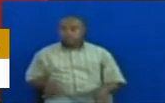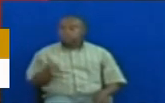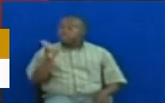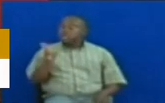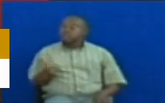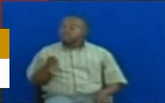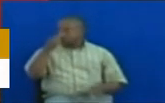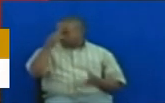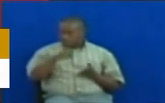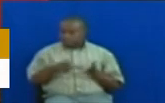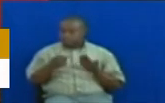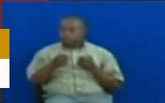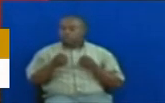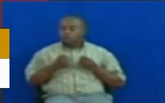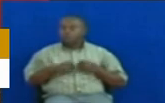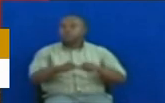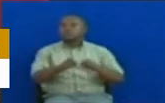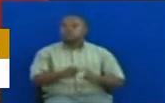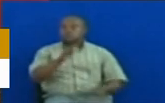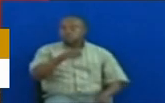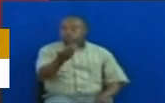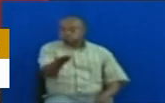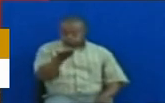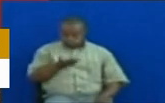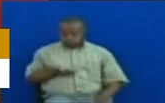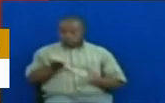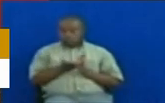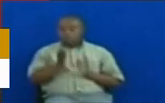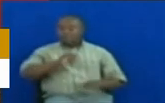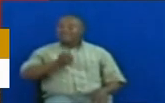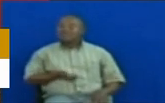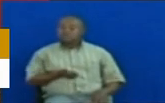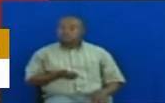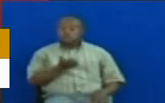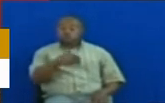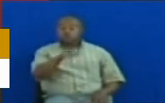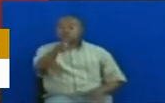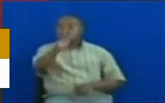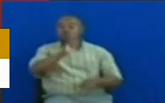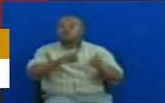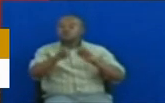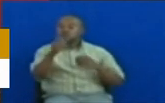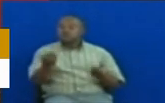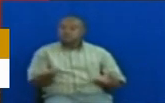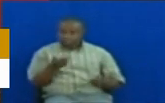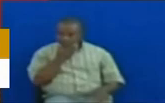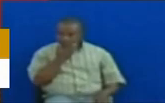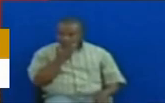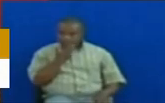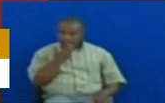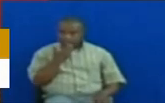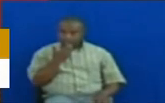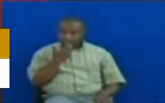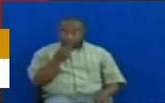operational. Ni mtu amekuja kuomba leseni kwa ajili ya kuvua. Sasa huyo